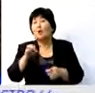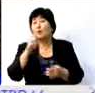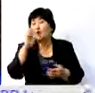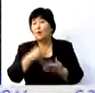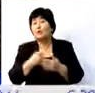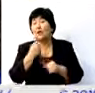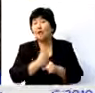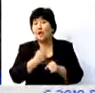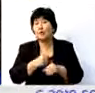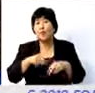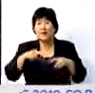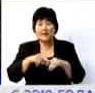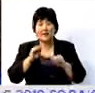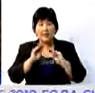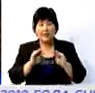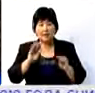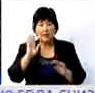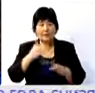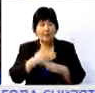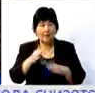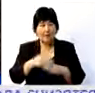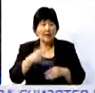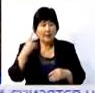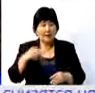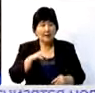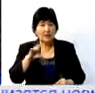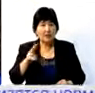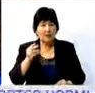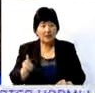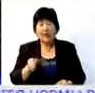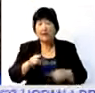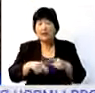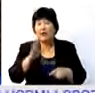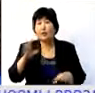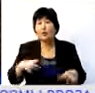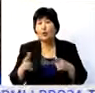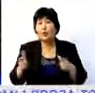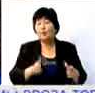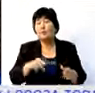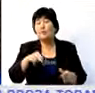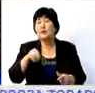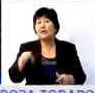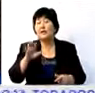на разработку технико-экономического обоснования было выделено 20 миллионов тенге. Далее будет подготовлена ПСД